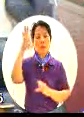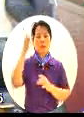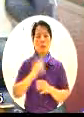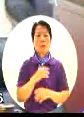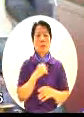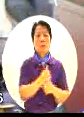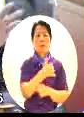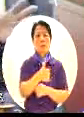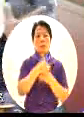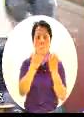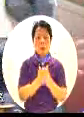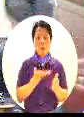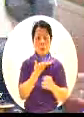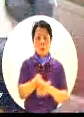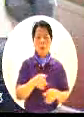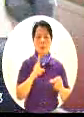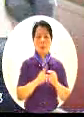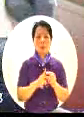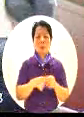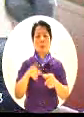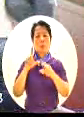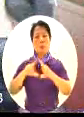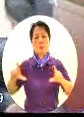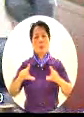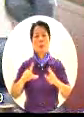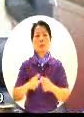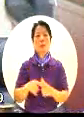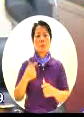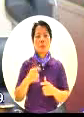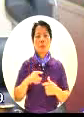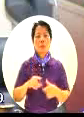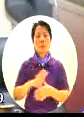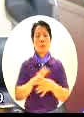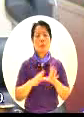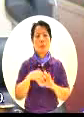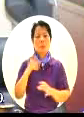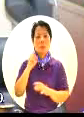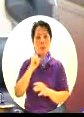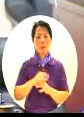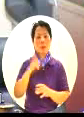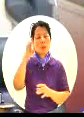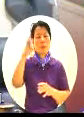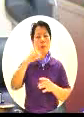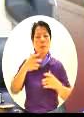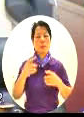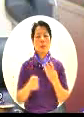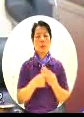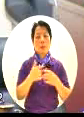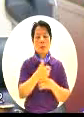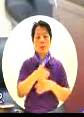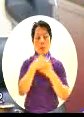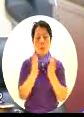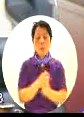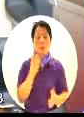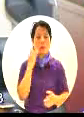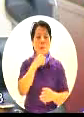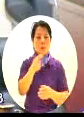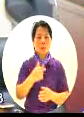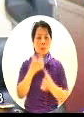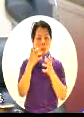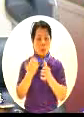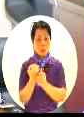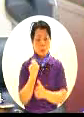较中型、大型的这些那文创业者，我希望讲针对我们刚创业这些文创业